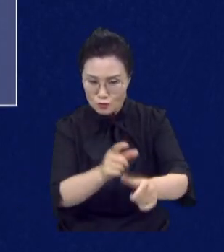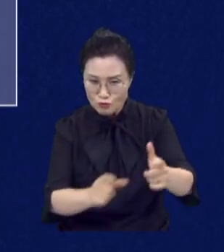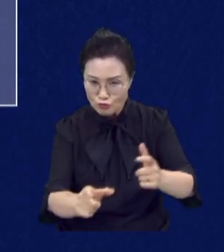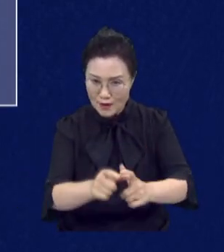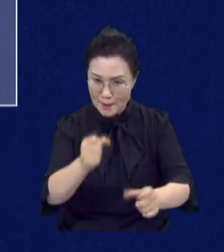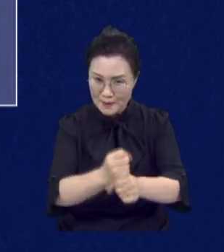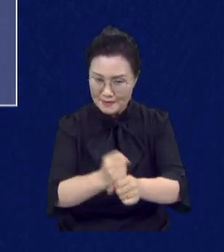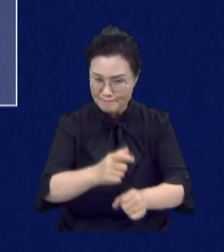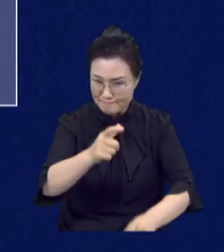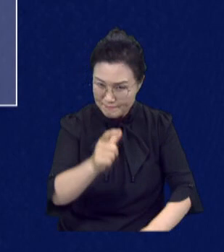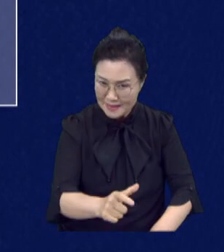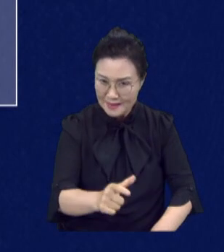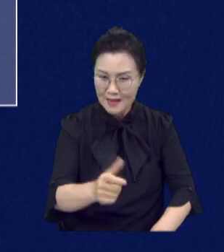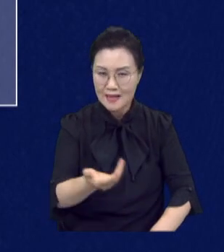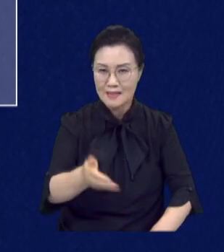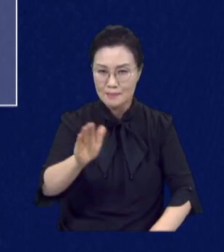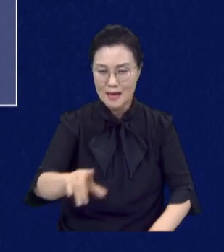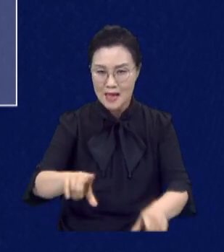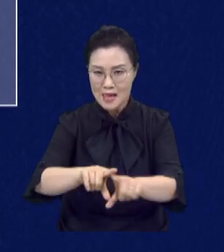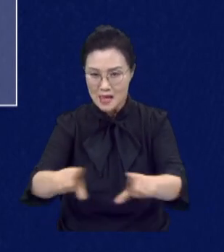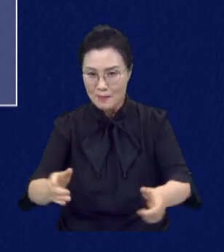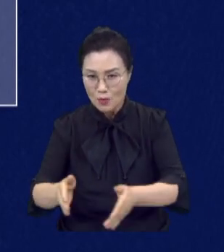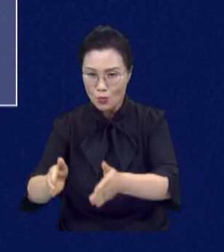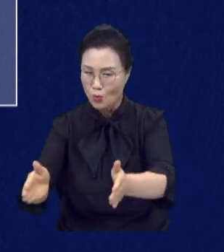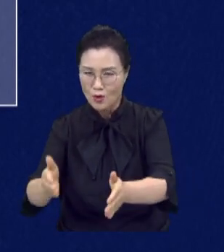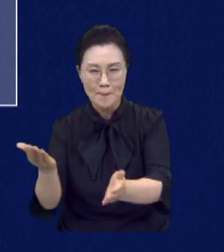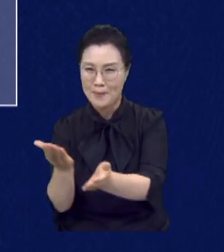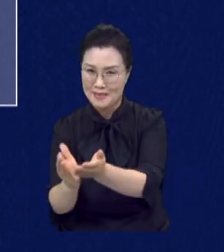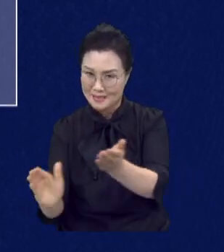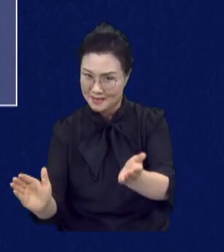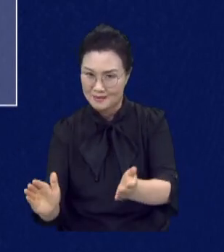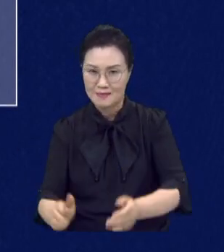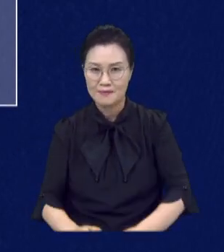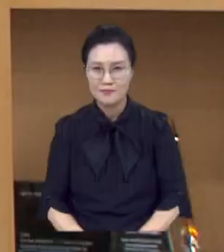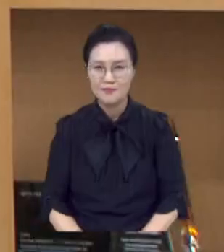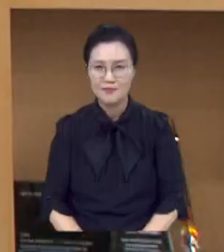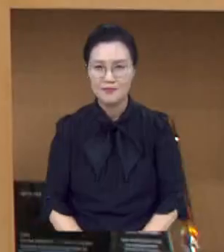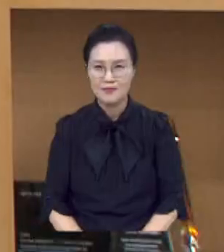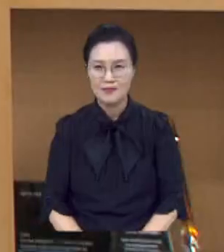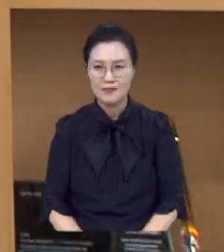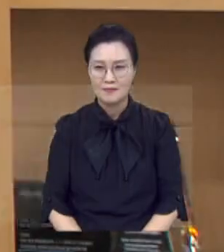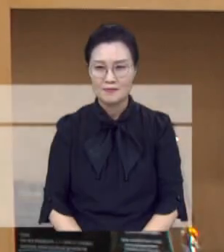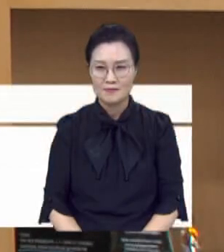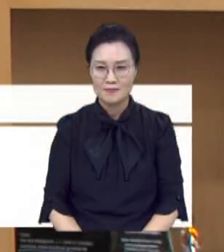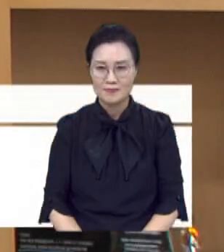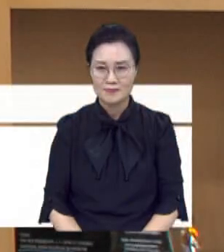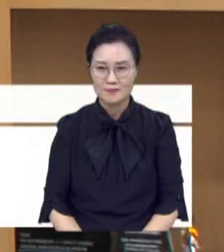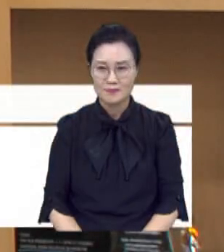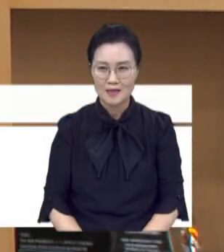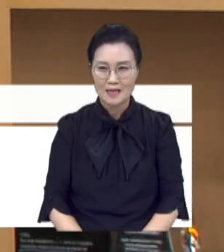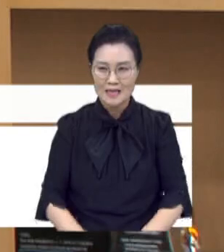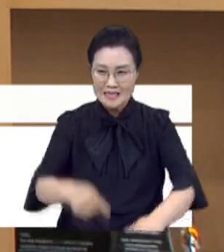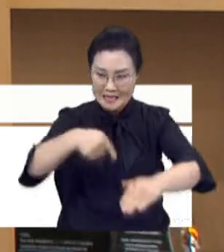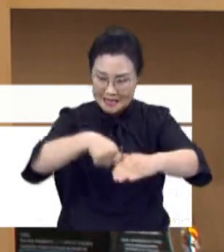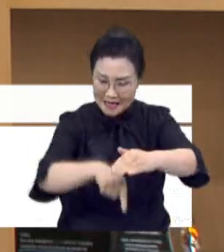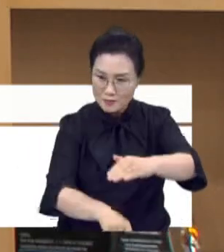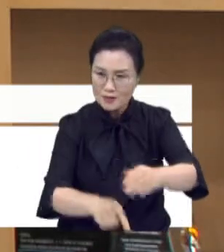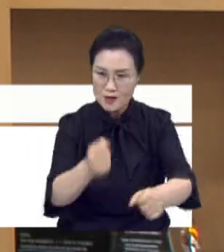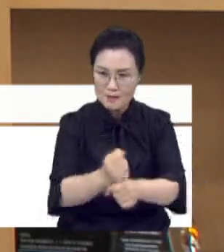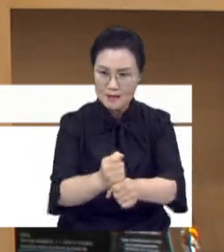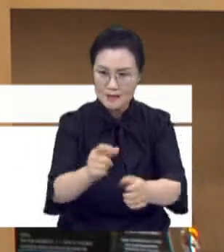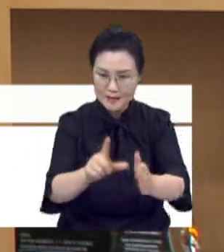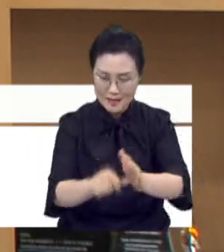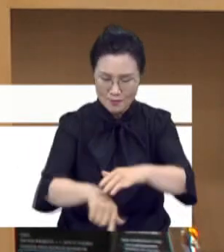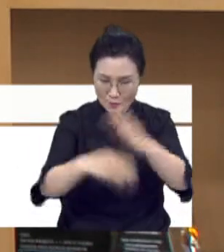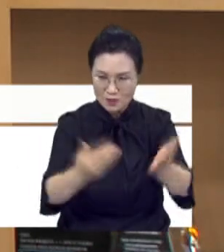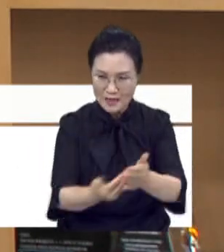더 단단하지만 일반 도로에는 적합하지 않습니다. 지하 매설물을 할 때는 다 걷어내고